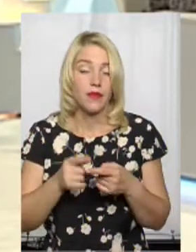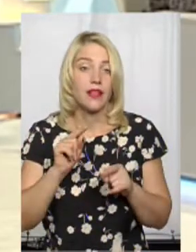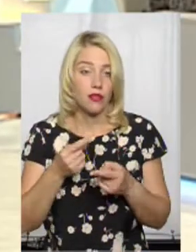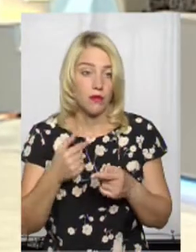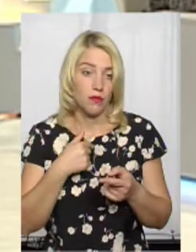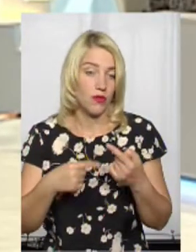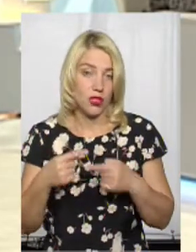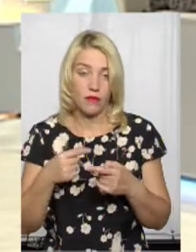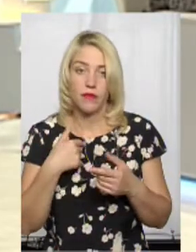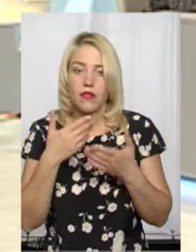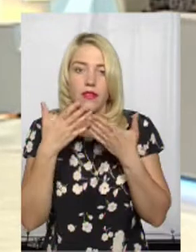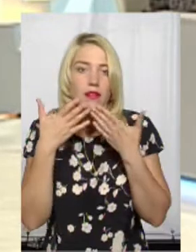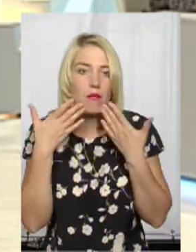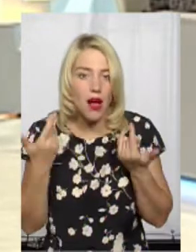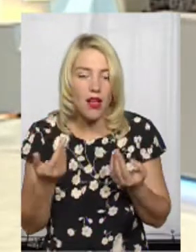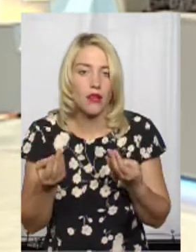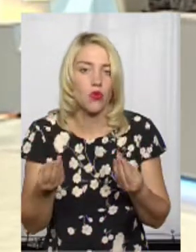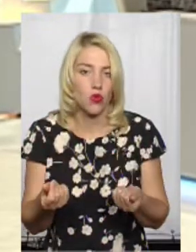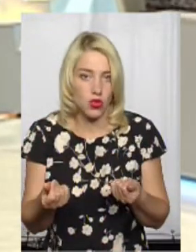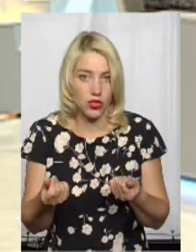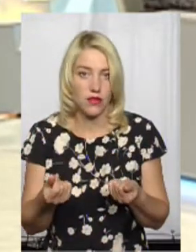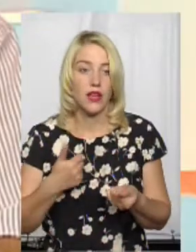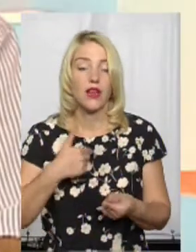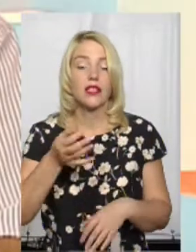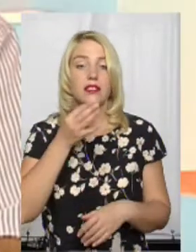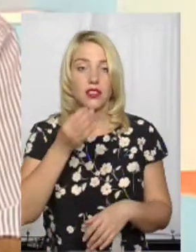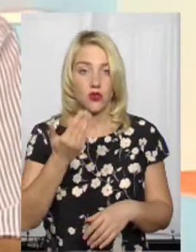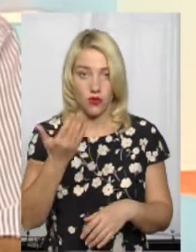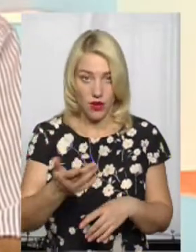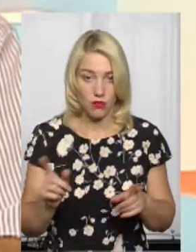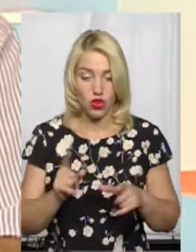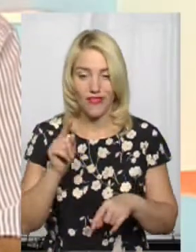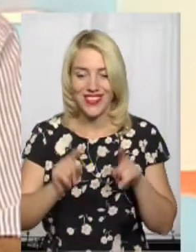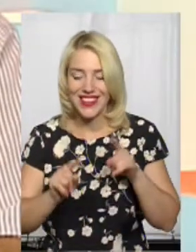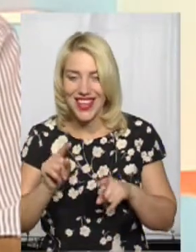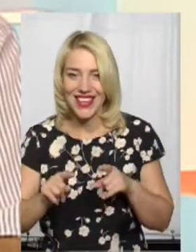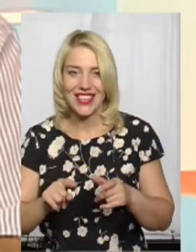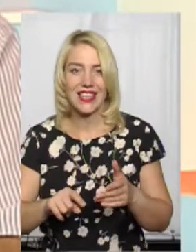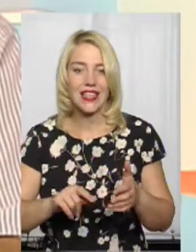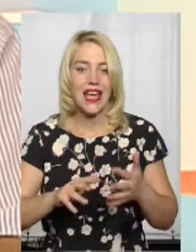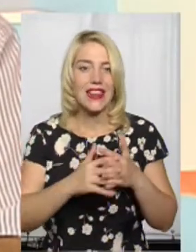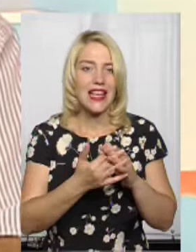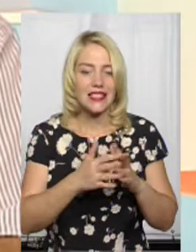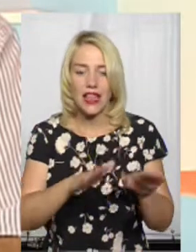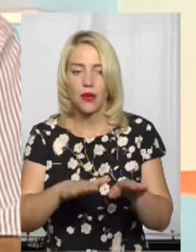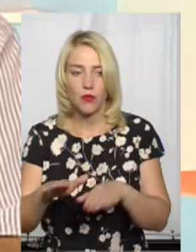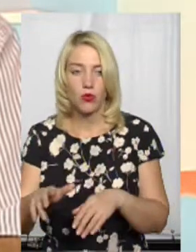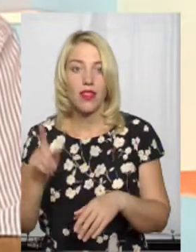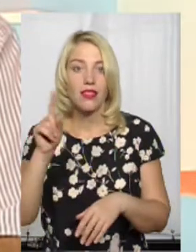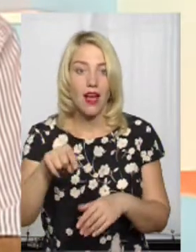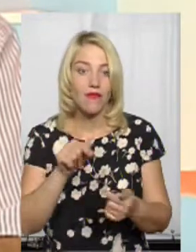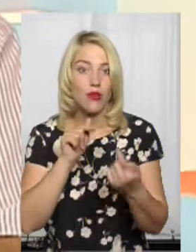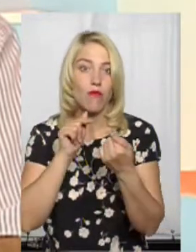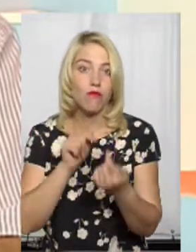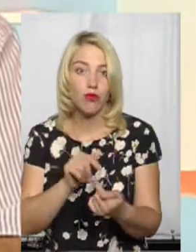до початку. Немає, на жаль, коштів. Я вам скажу, що в деяких населених пунктах навіть проти виступає